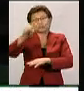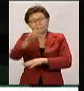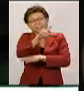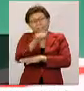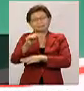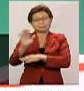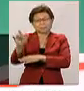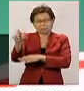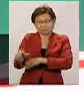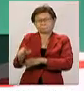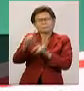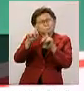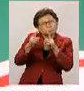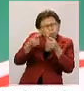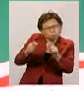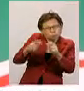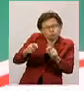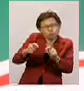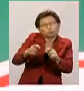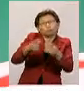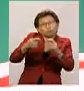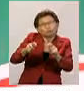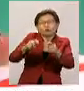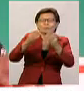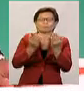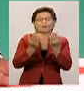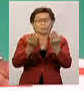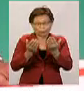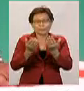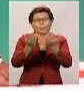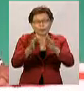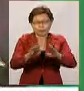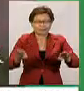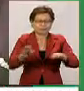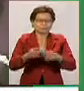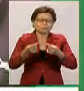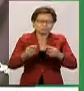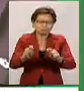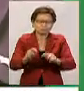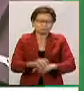di mana beliau sempat menguji fasiliti tersebut sebagai pembaca berita. Proses pengundian bagi pihak...